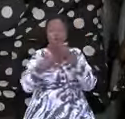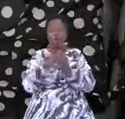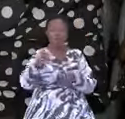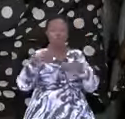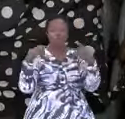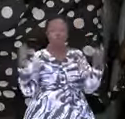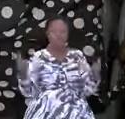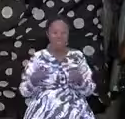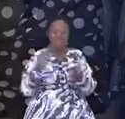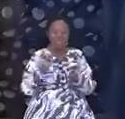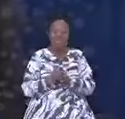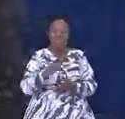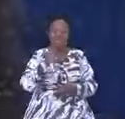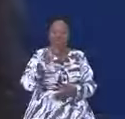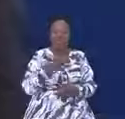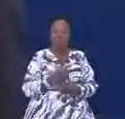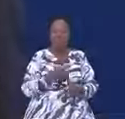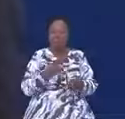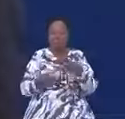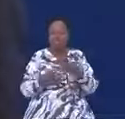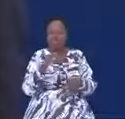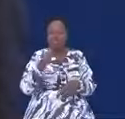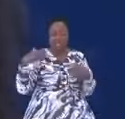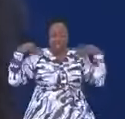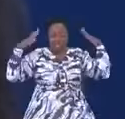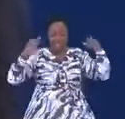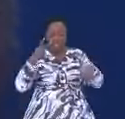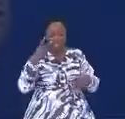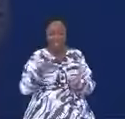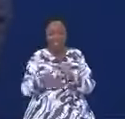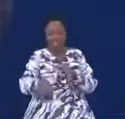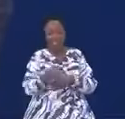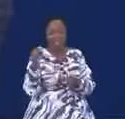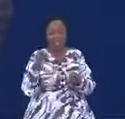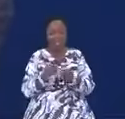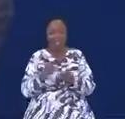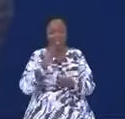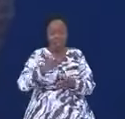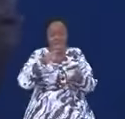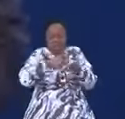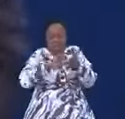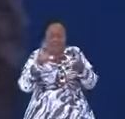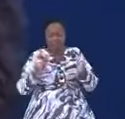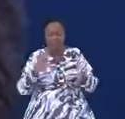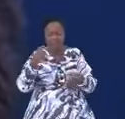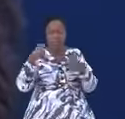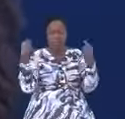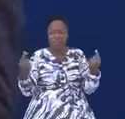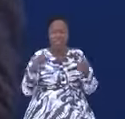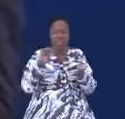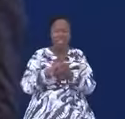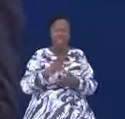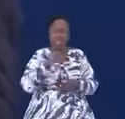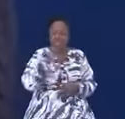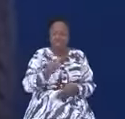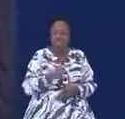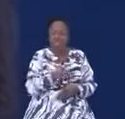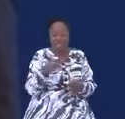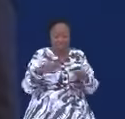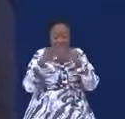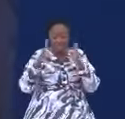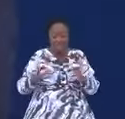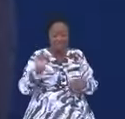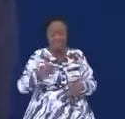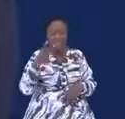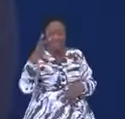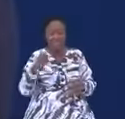ne pourra plus voir le péché il va tellement efface été repêchée elle ne l'est mais le pot même satin ne pourra